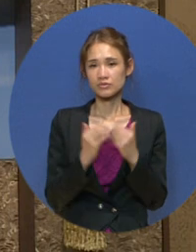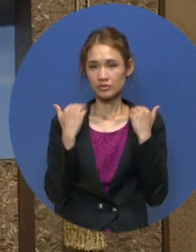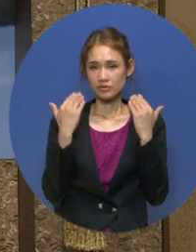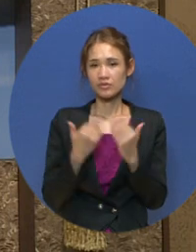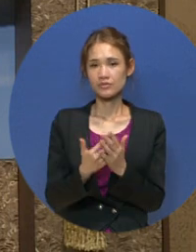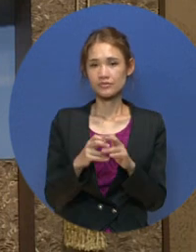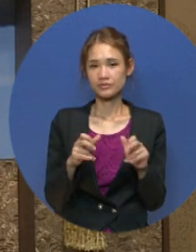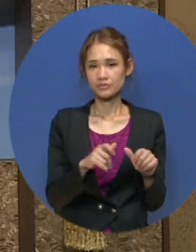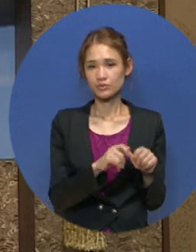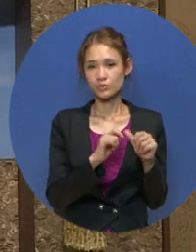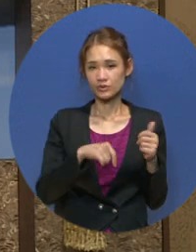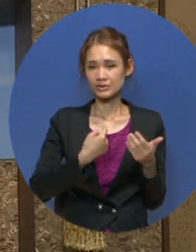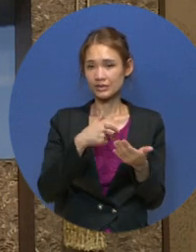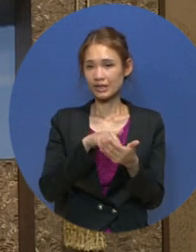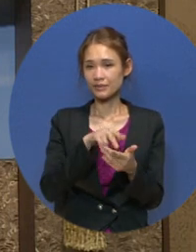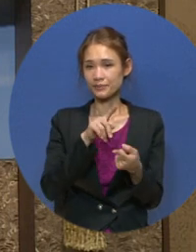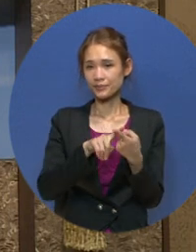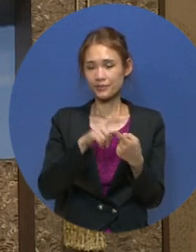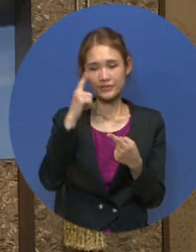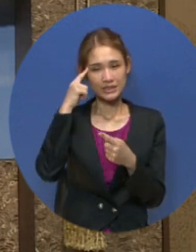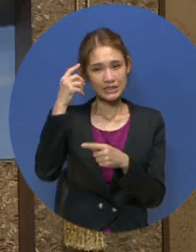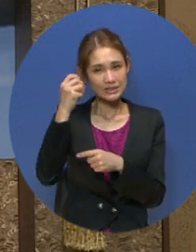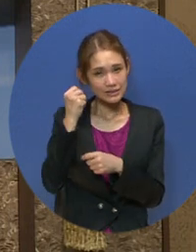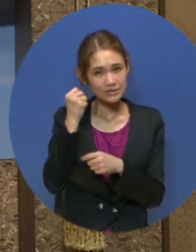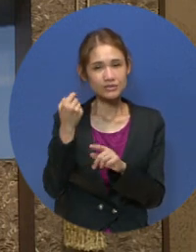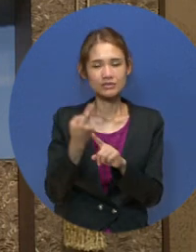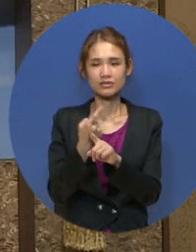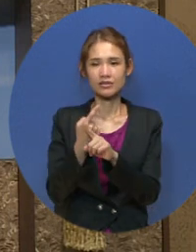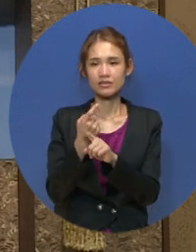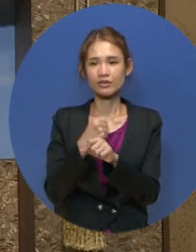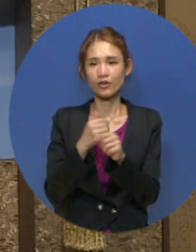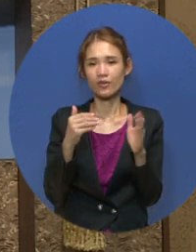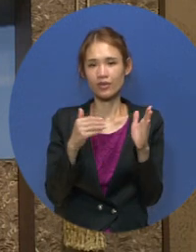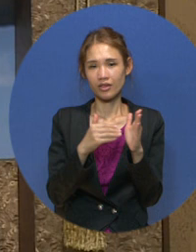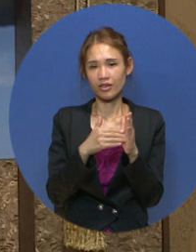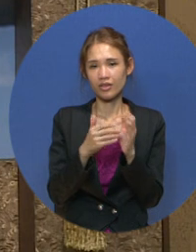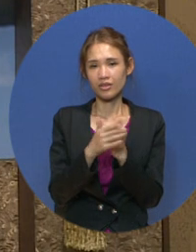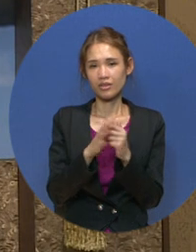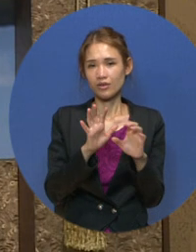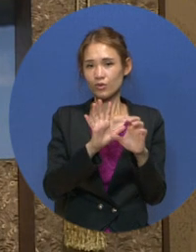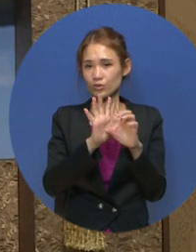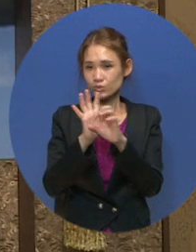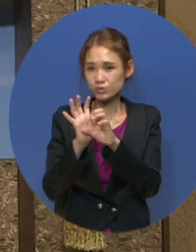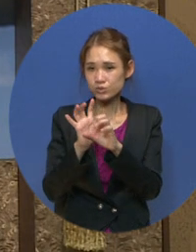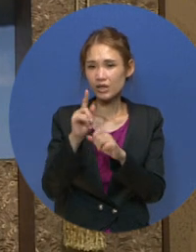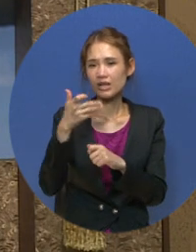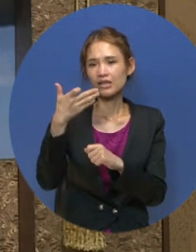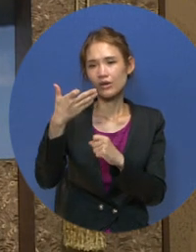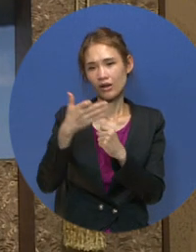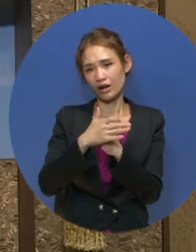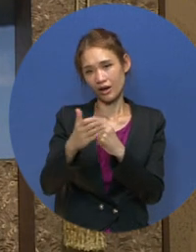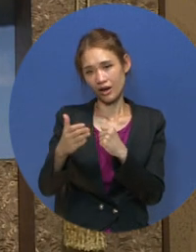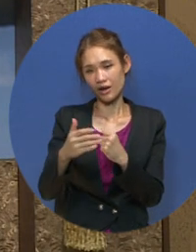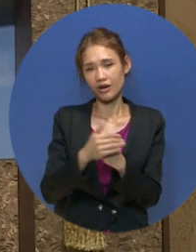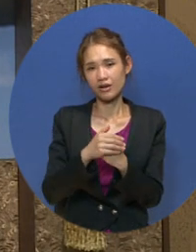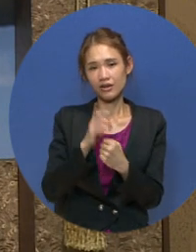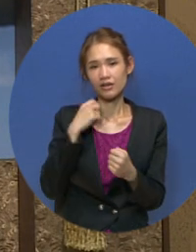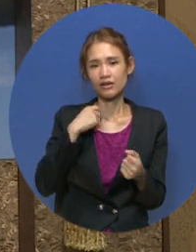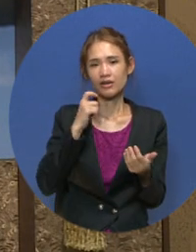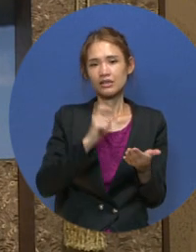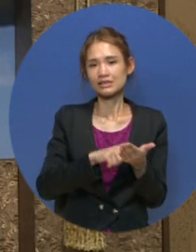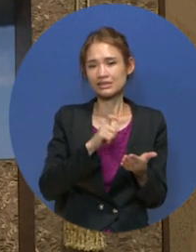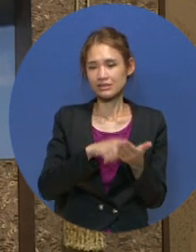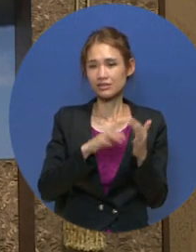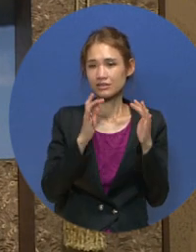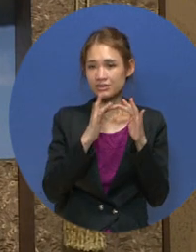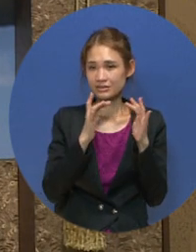발달장애인들의 고용과 자립에 대한 인식 개선들을 했었습니다. 네. 그런데 이제 코로나가 터지면서 저희가 급하게